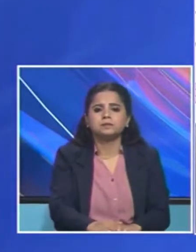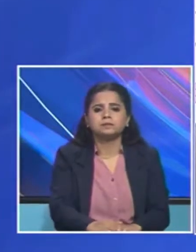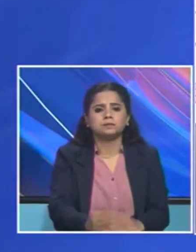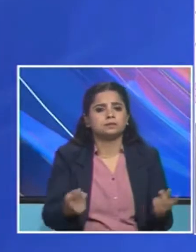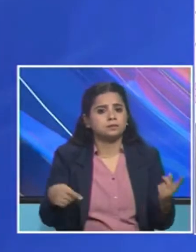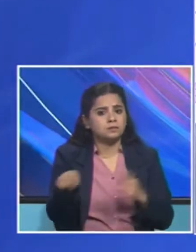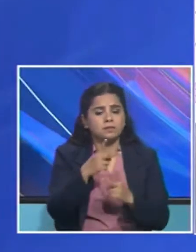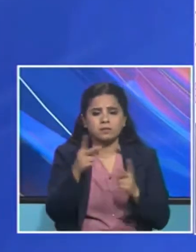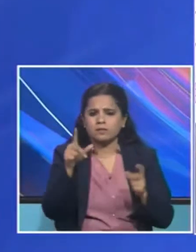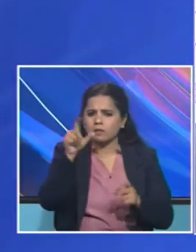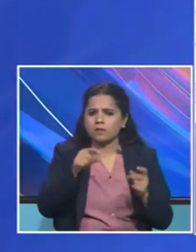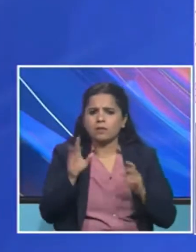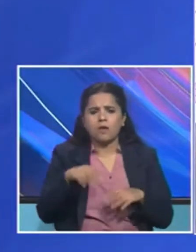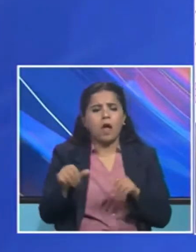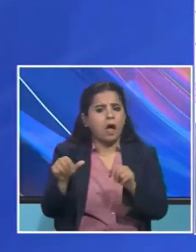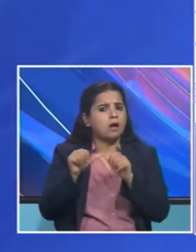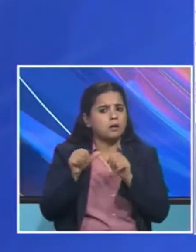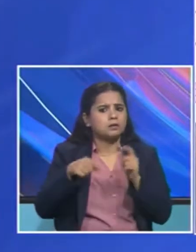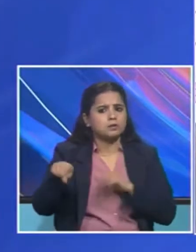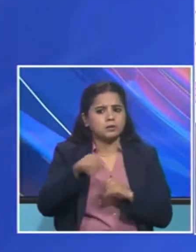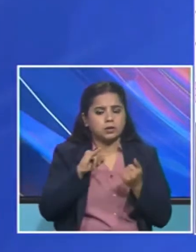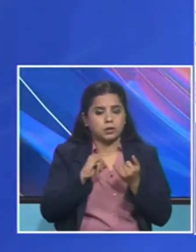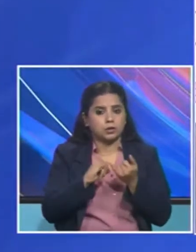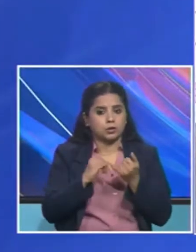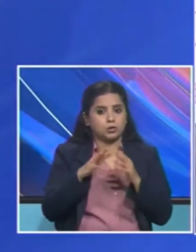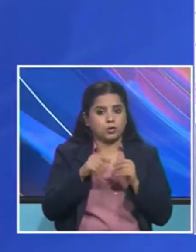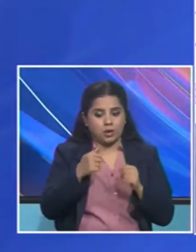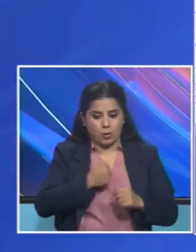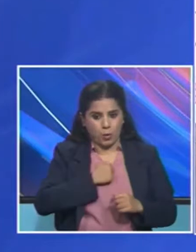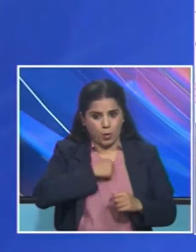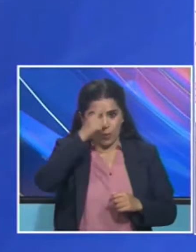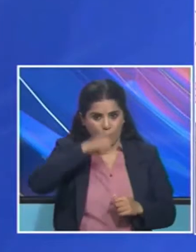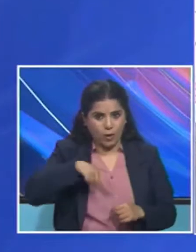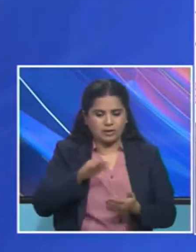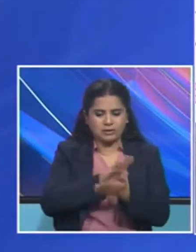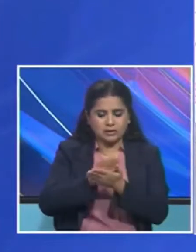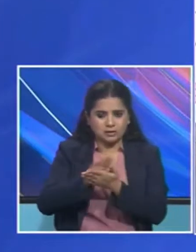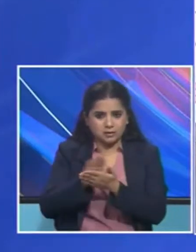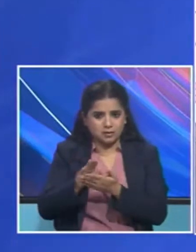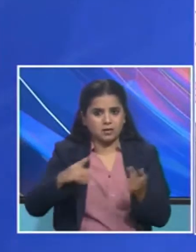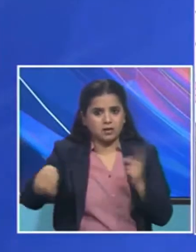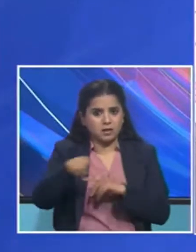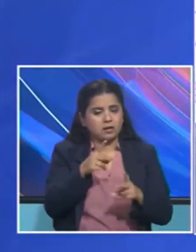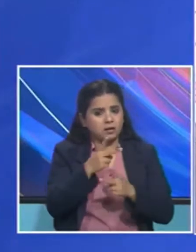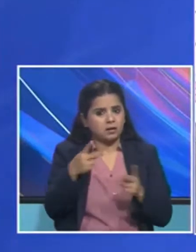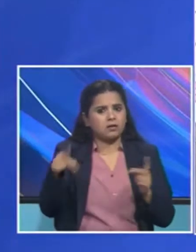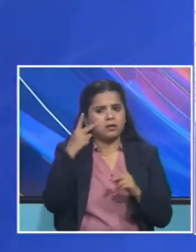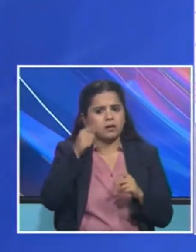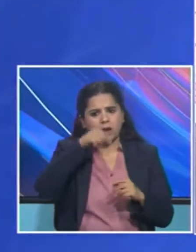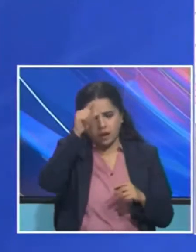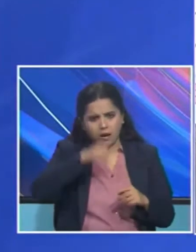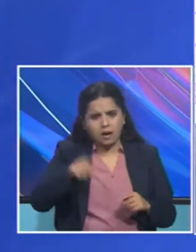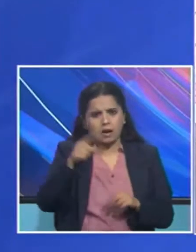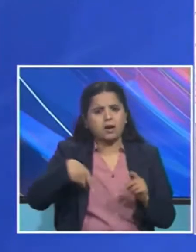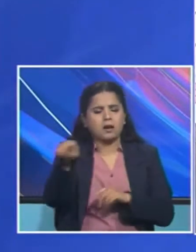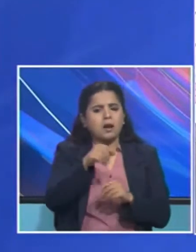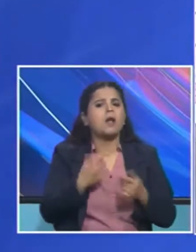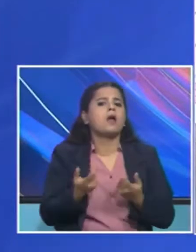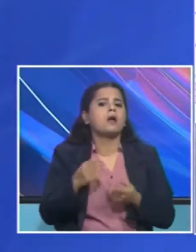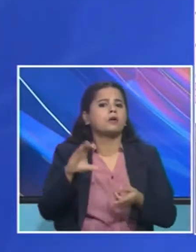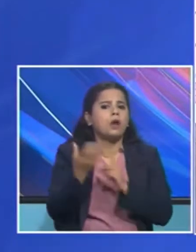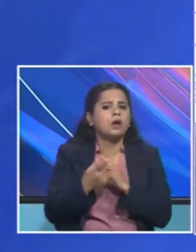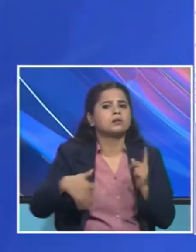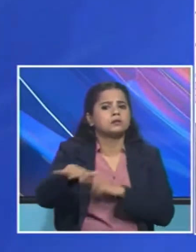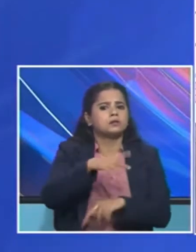पूज्य बापू ने हमें स्वराज, स्वदेशी, स्वच्छता और सत्याग्रह द्वारा भारत के सांस्कृतिक आदर्शों